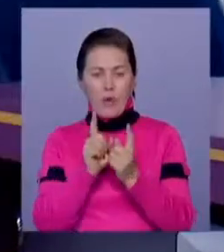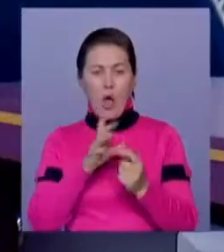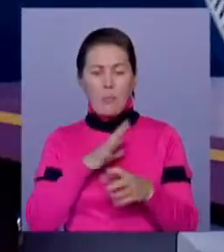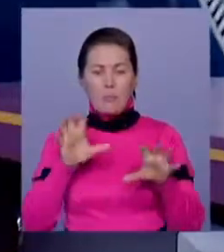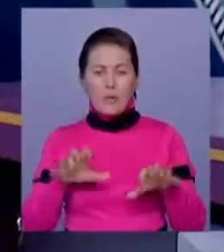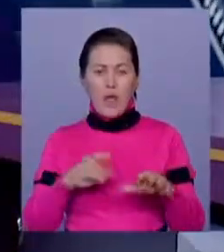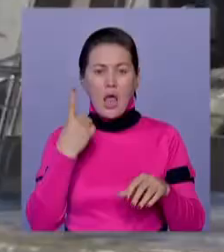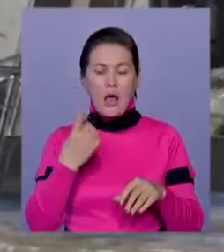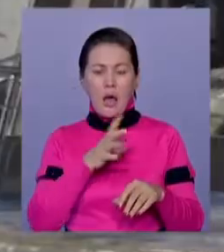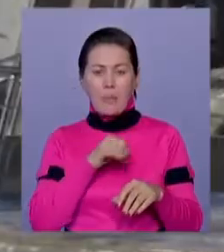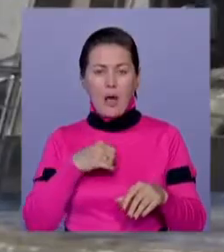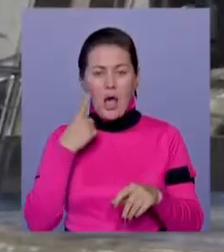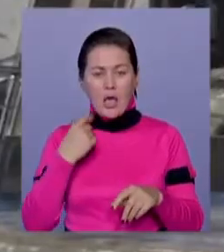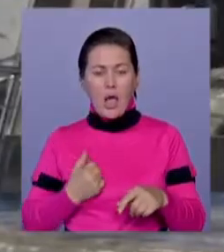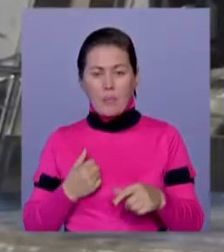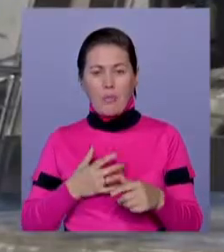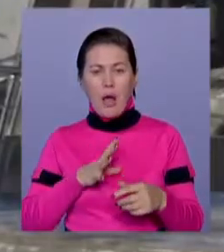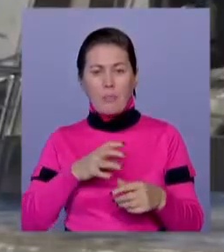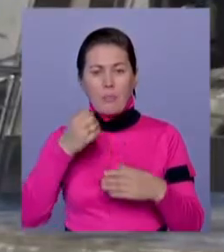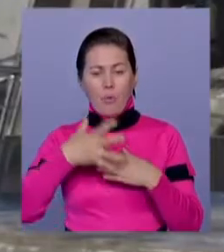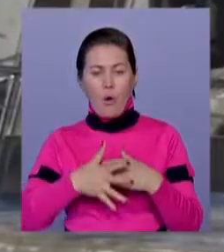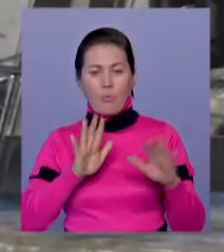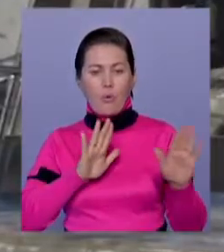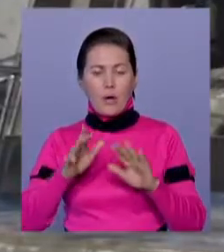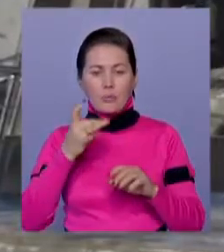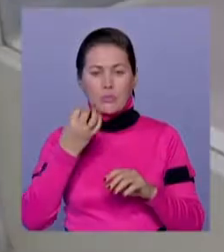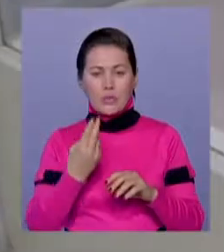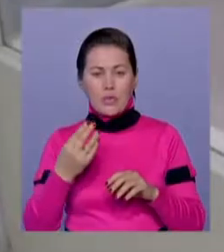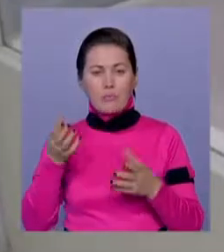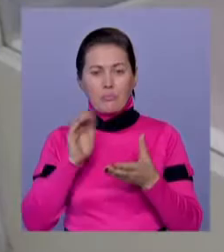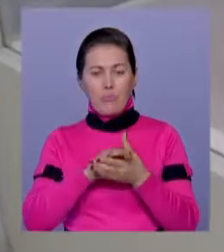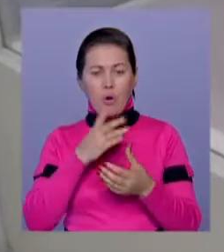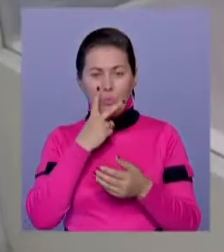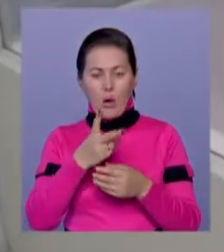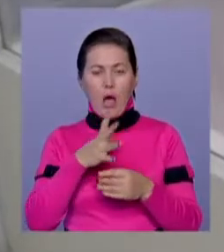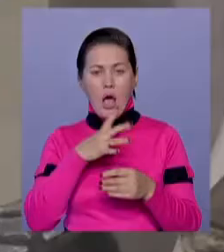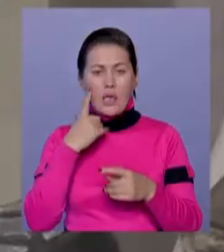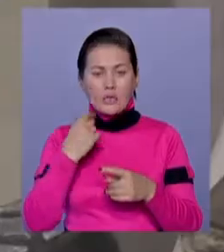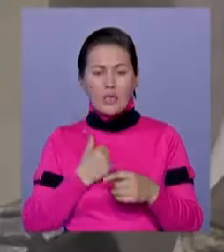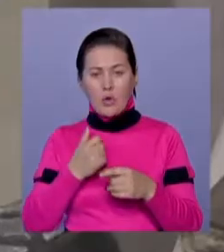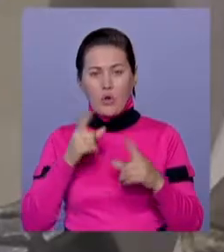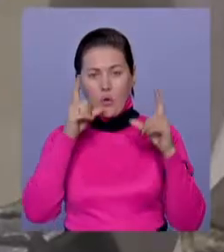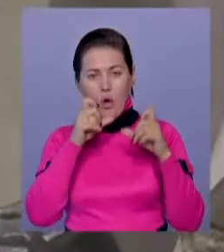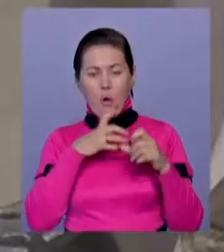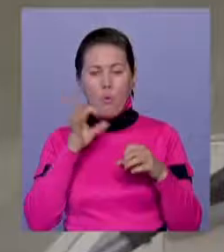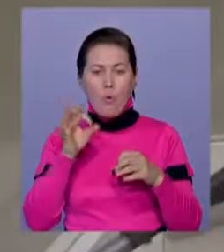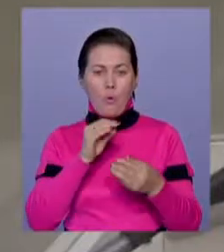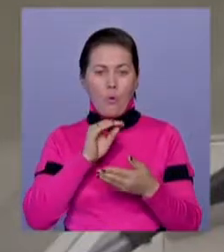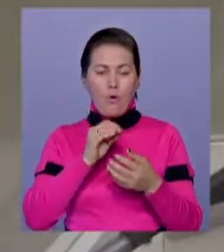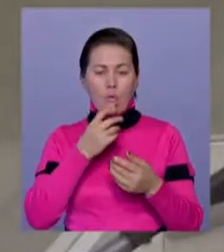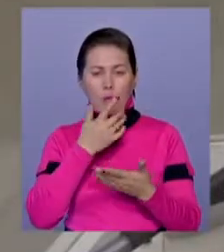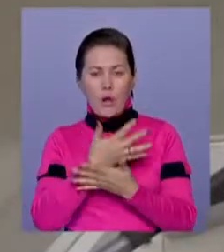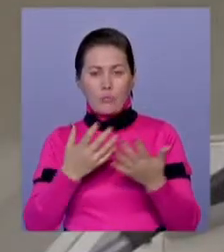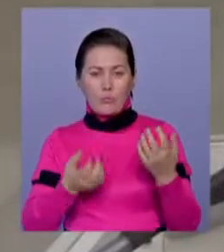Президент ең алдымен әскери патриоттық орталықтағы мұражайдың экспозицияларымен танысып, әскери суретшілердің туындыларын тамашалады. Оның